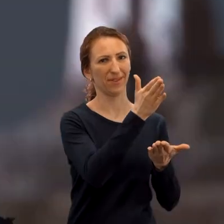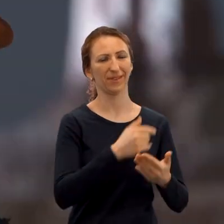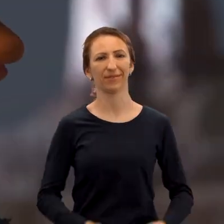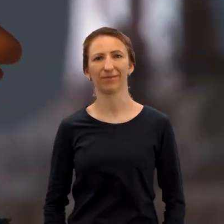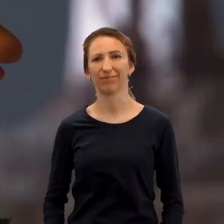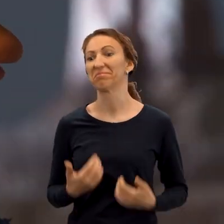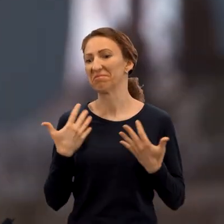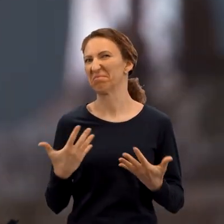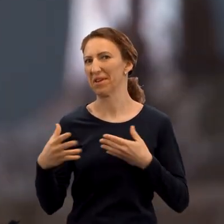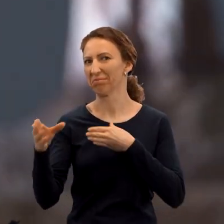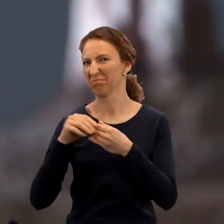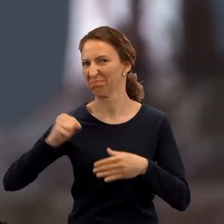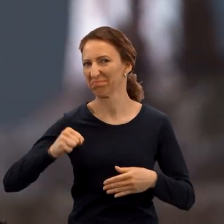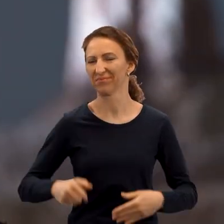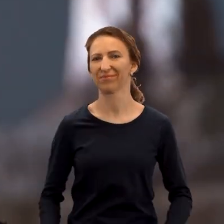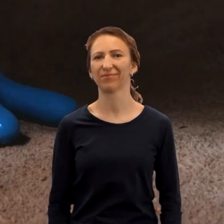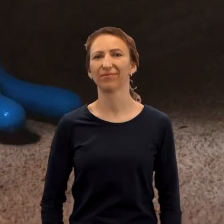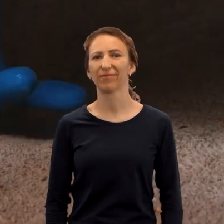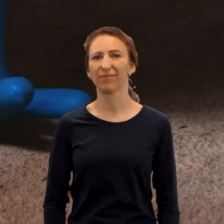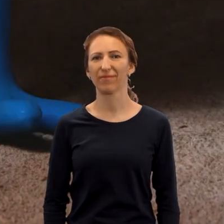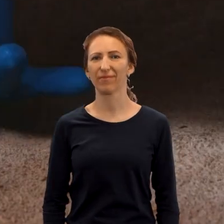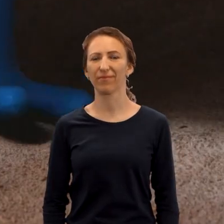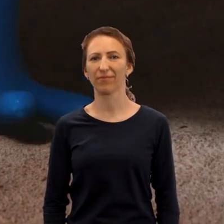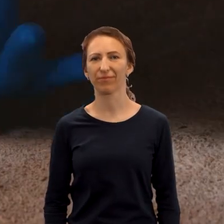smakołyki. Bardzo chętnie wybiorę się z wami.